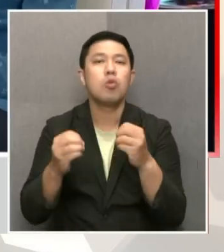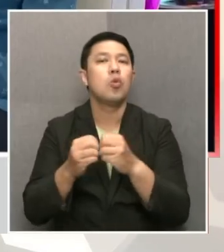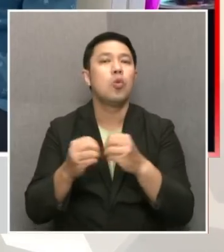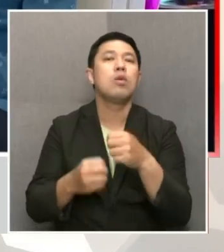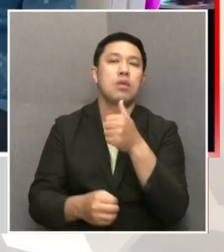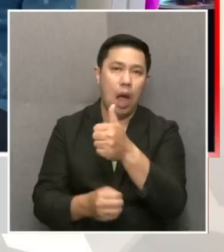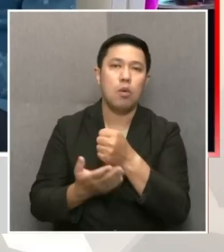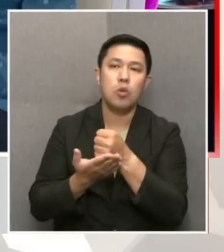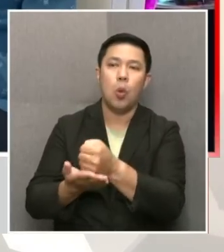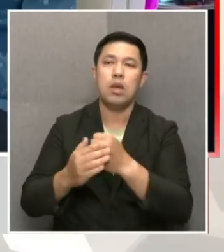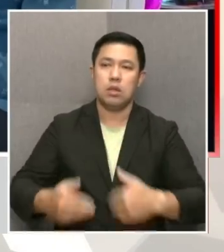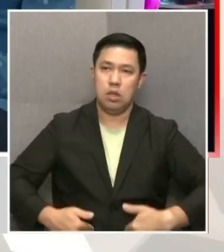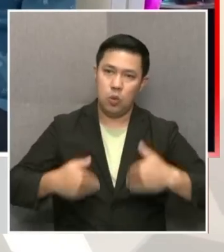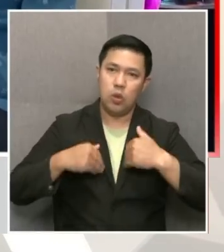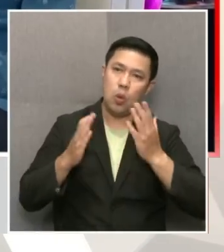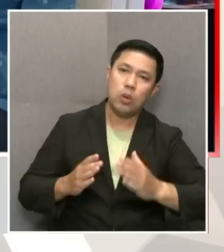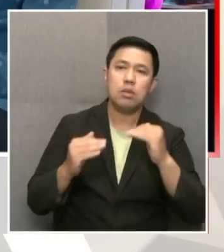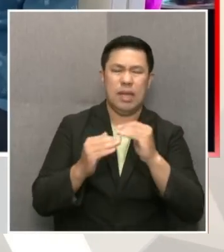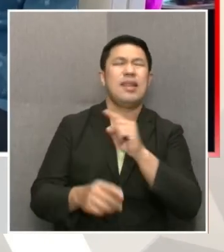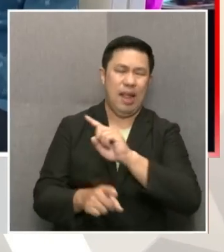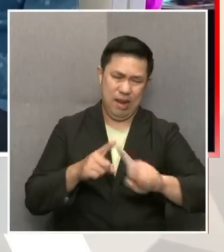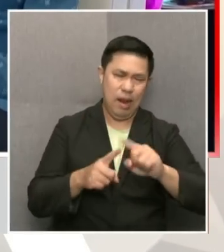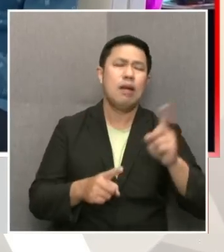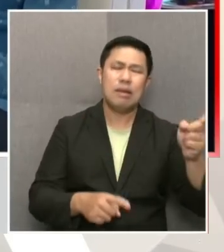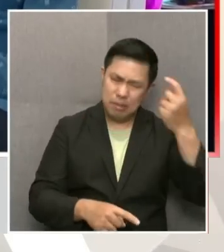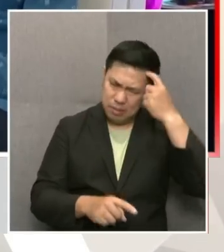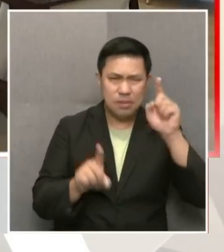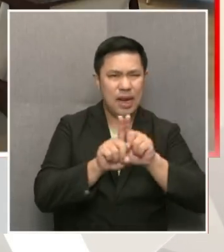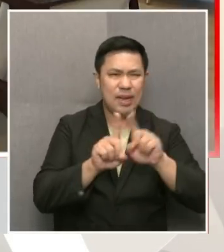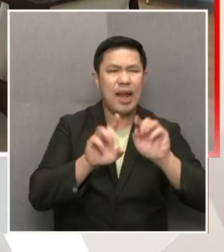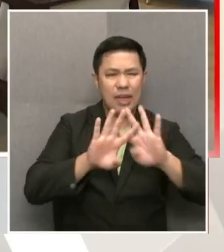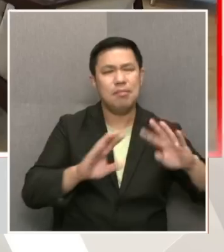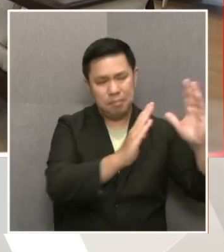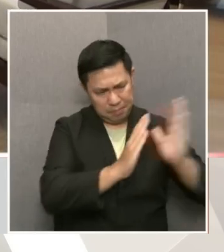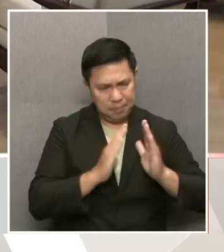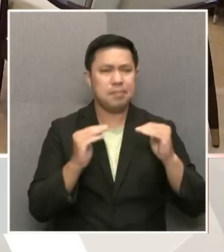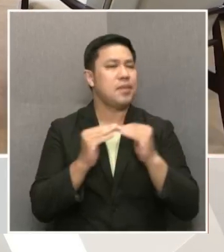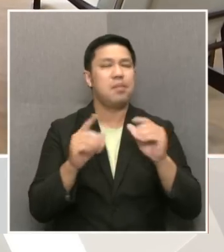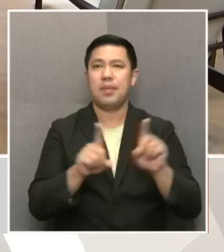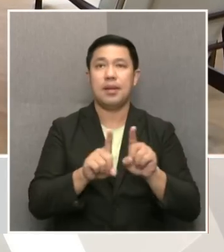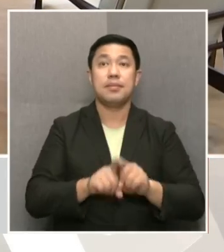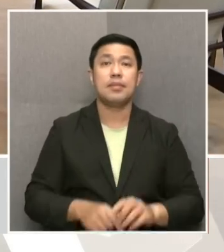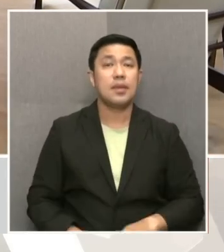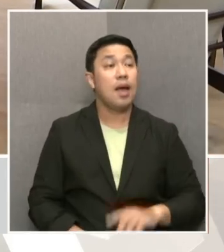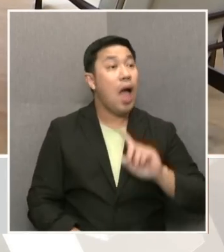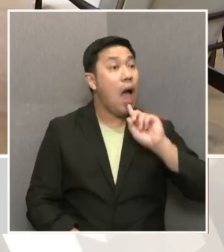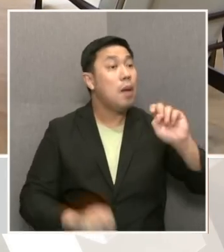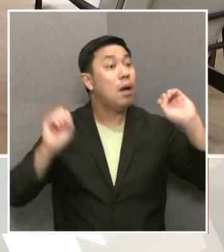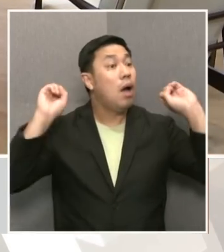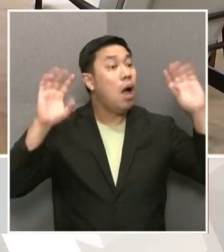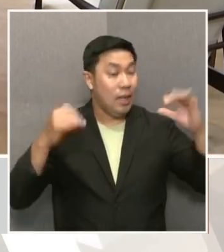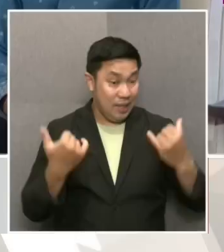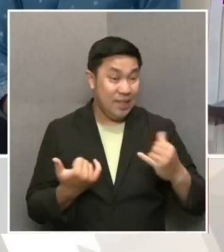นุษยธรรมซึ่งก็คงจะต้องใช้หลักนั้นนะครับ ค่ะอาจารย์คะในช่วงเวลาที่การเมืองในบ้านเรานะคะกำลังก้าวเ